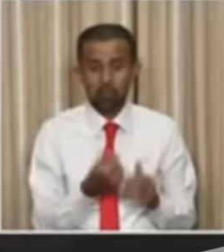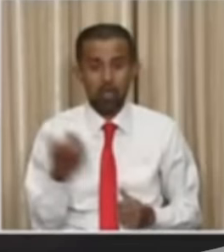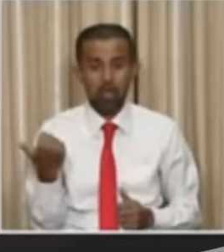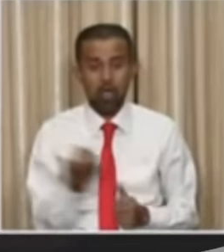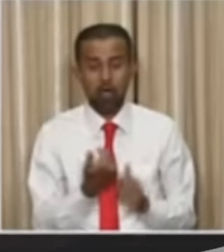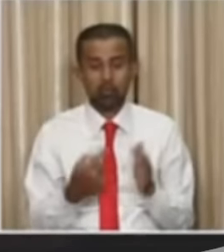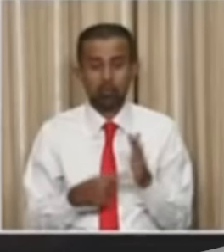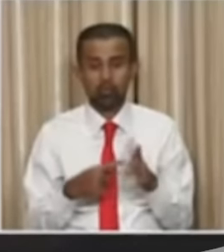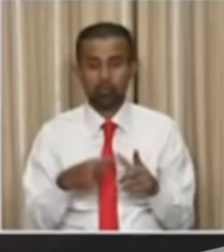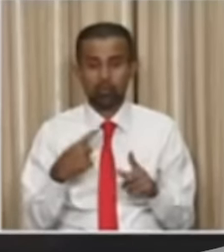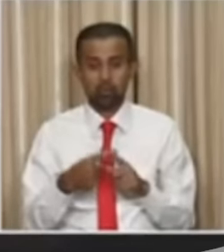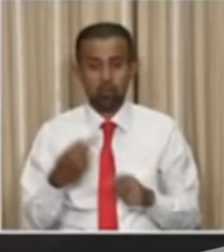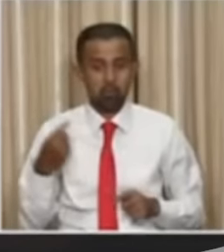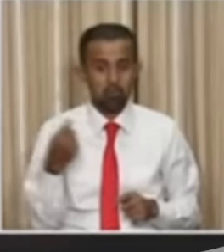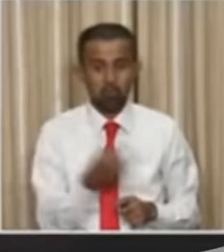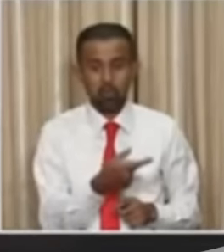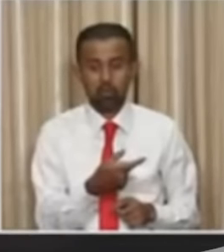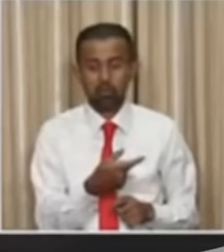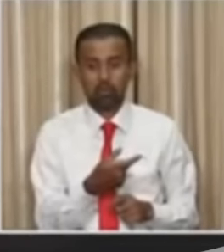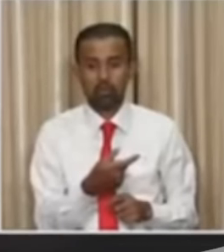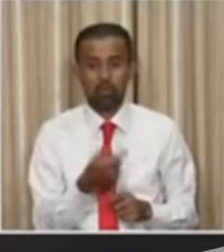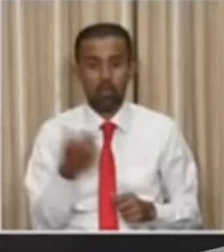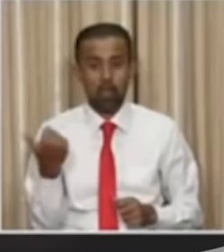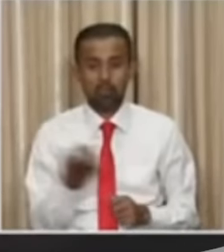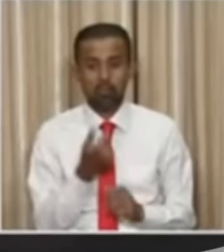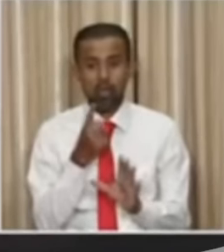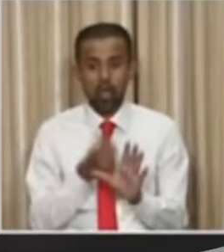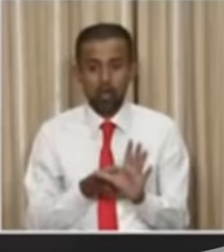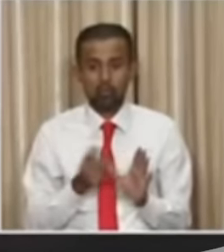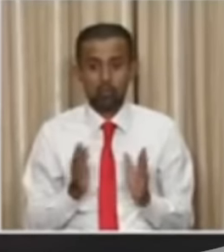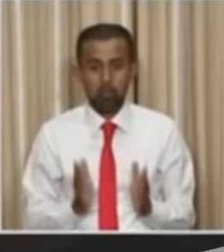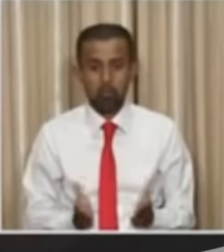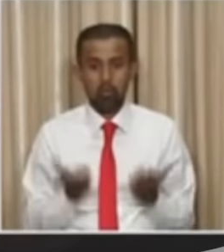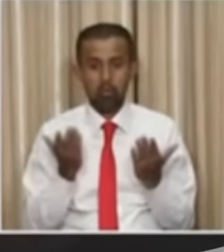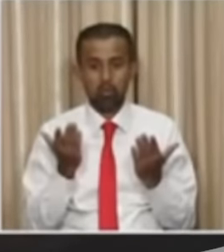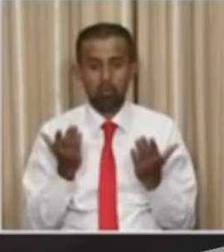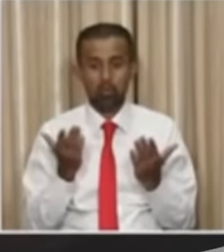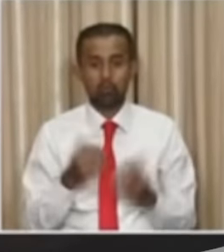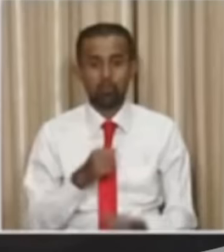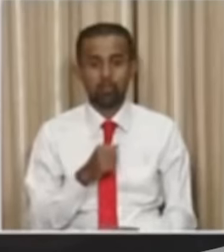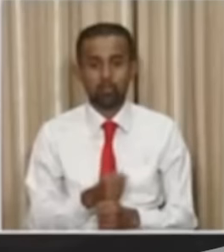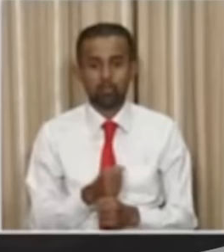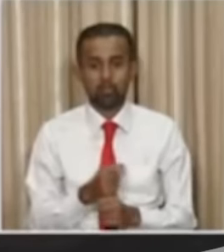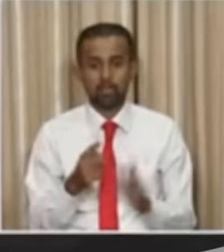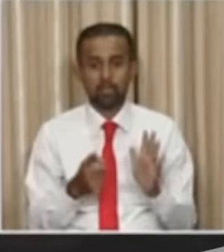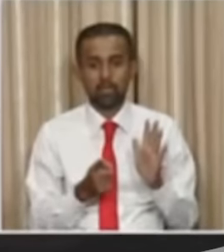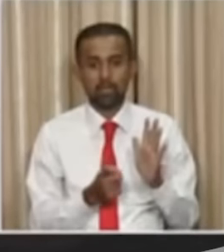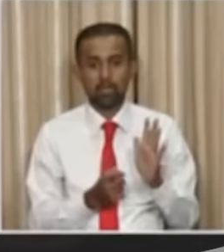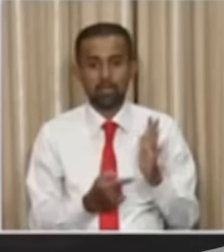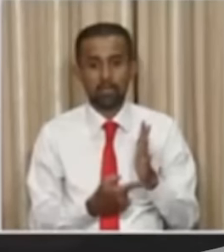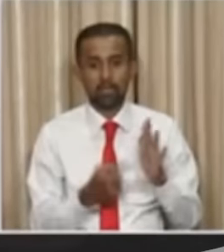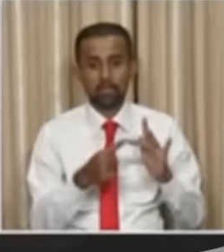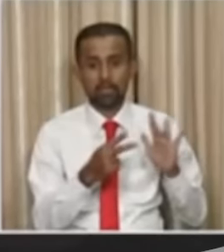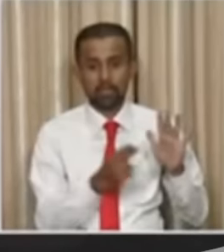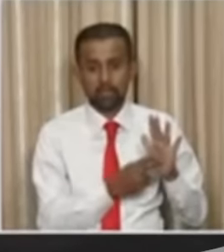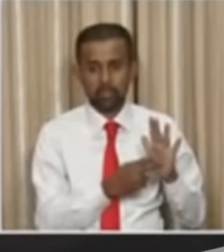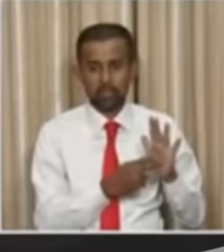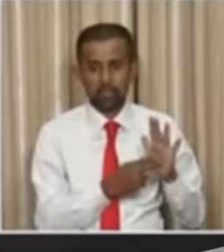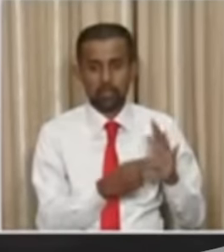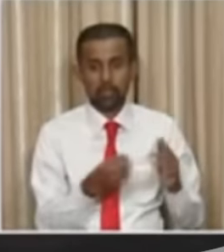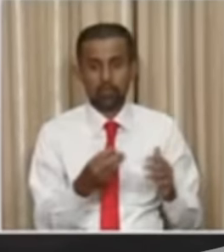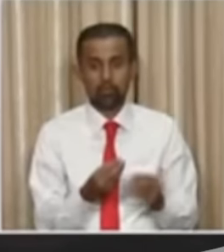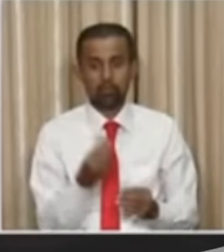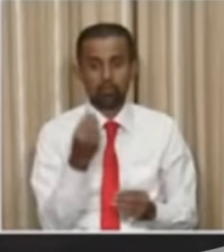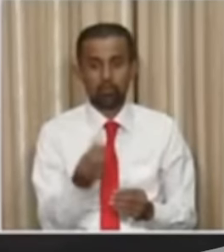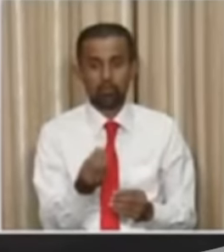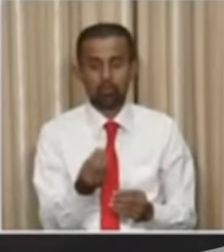වර්ග හඳුන්ලා දීලා ඒ මදිවට අලුත් අවුරුද්ද පටන් ගන්නකොටම මේ ආණ්ඩුව ටින් එකකුත් දීලා මොන නැත ටින් එකක් නම් දුන්නා